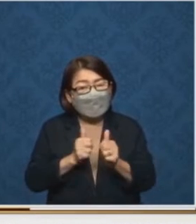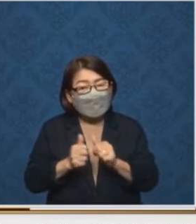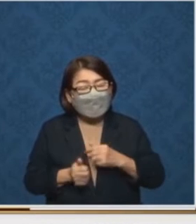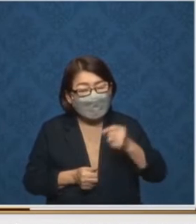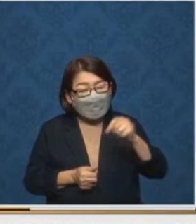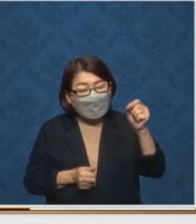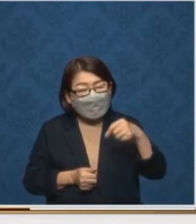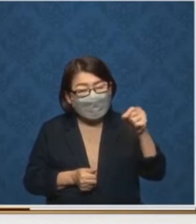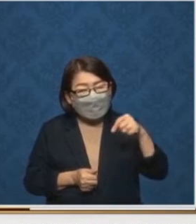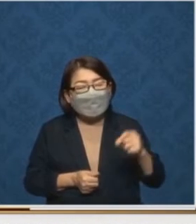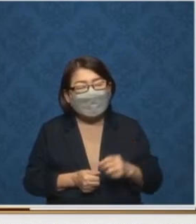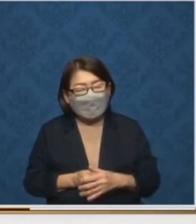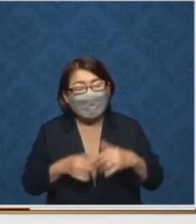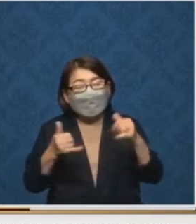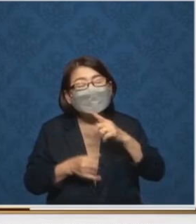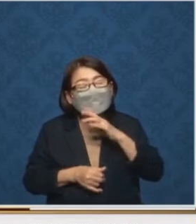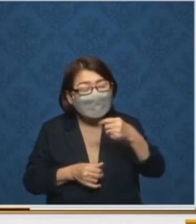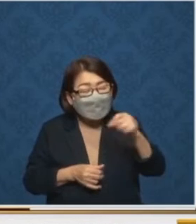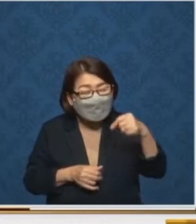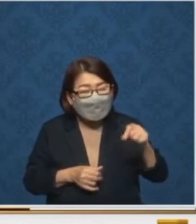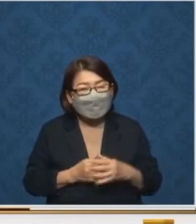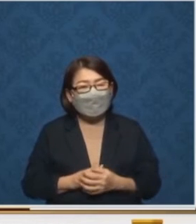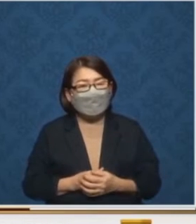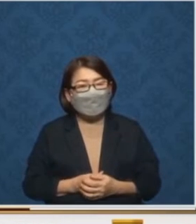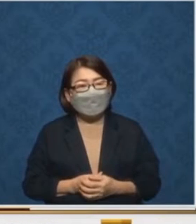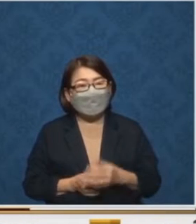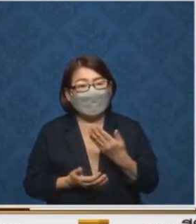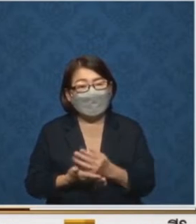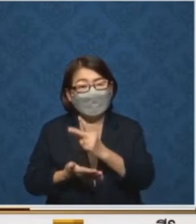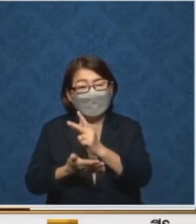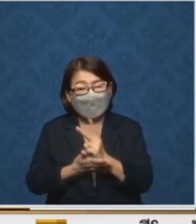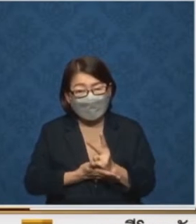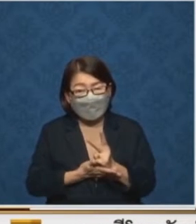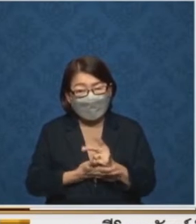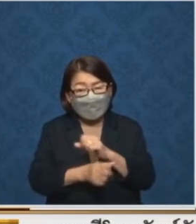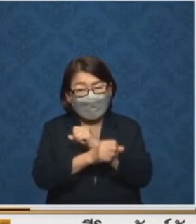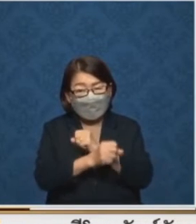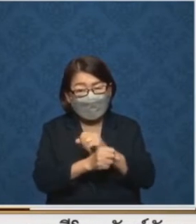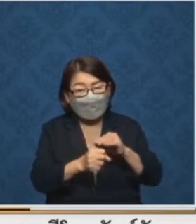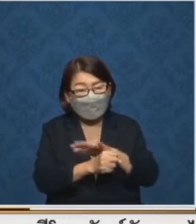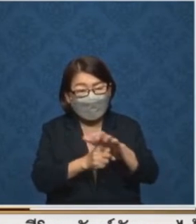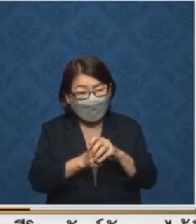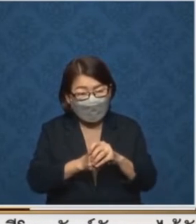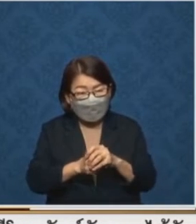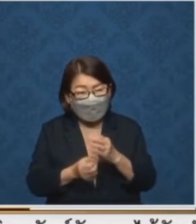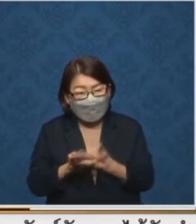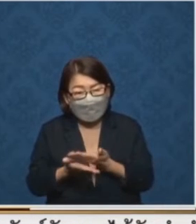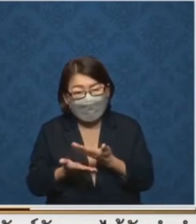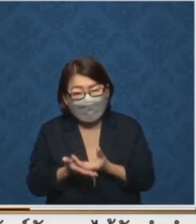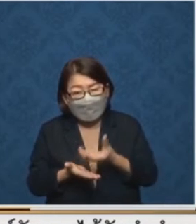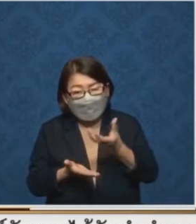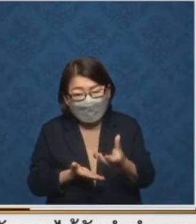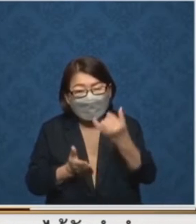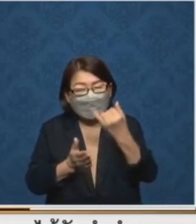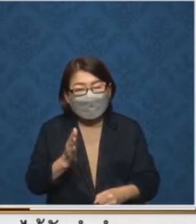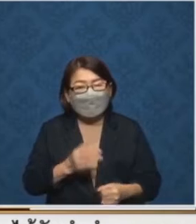หนึ่ละล้านบาทนะครับ กู้มาปี 6-3 รัฐบาลขอแ่งเงินอย่นี้ซึ่งผมบอกไ้ก่อนที่จาธิ